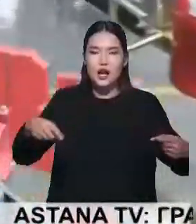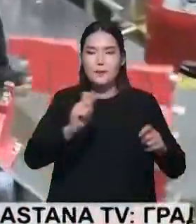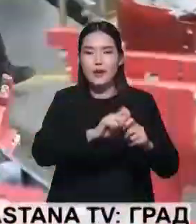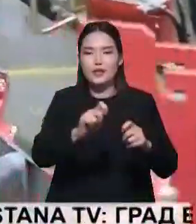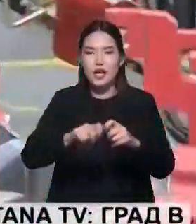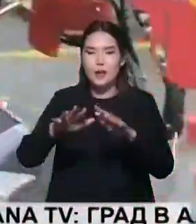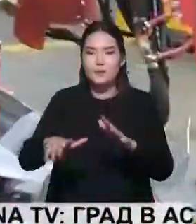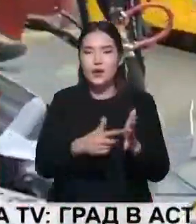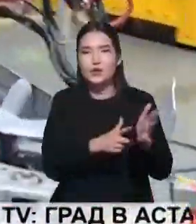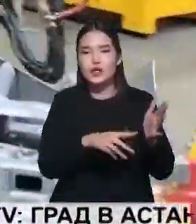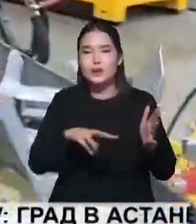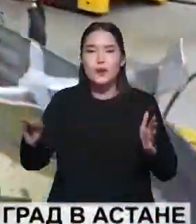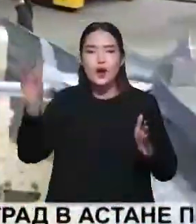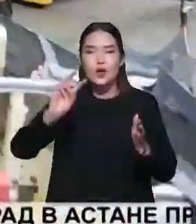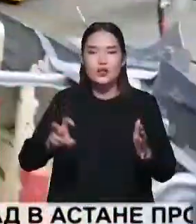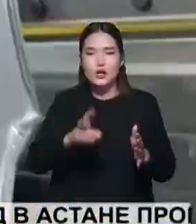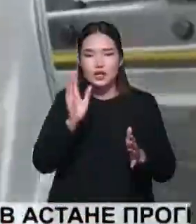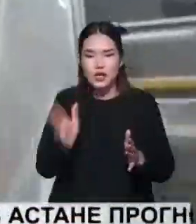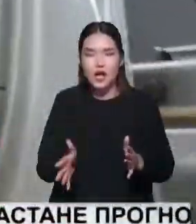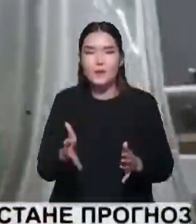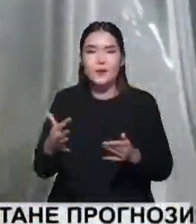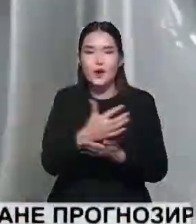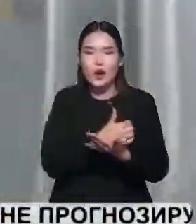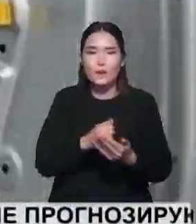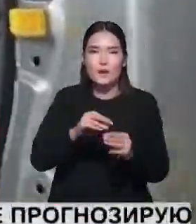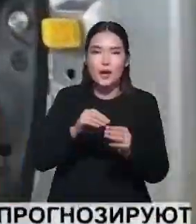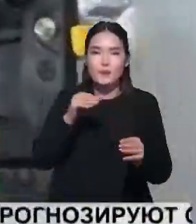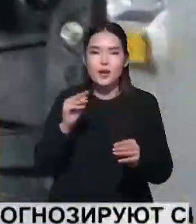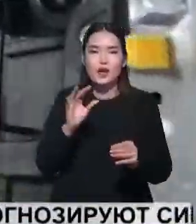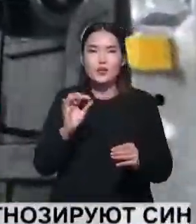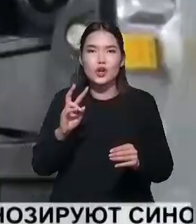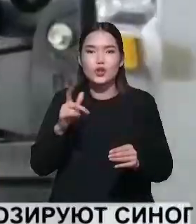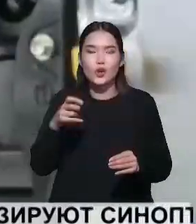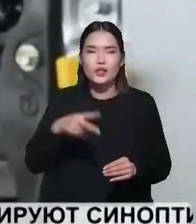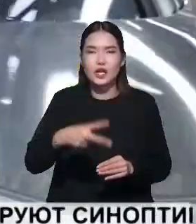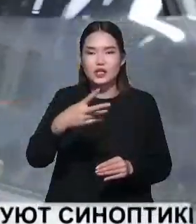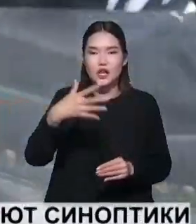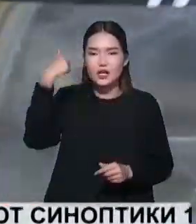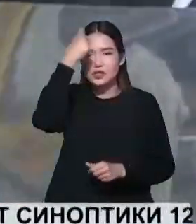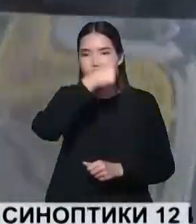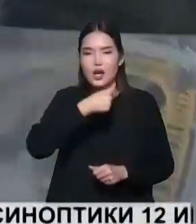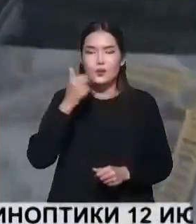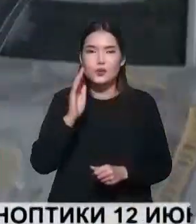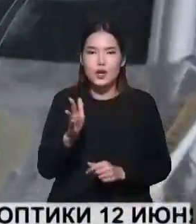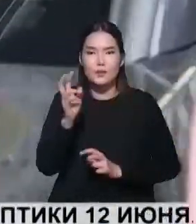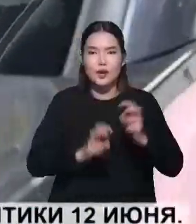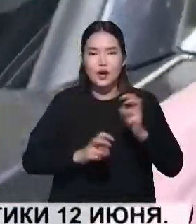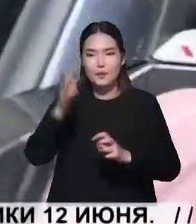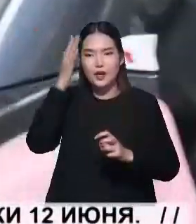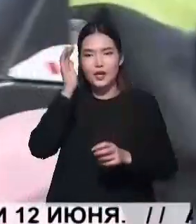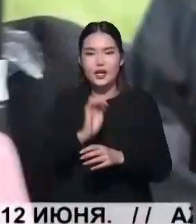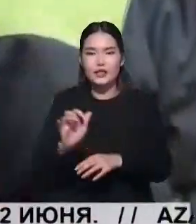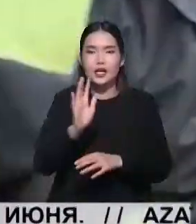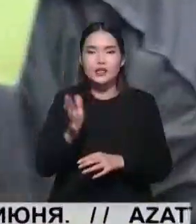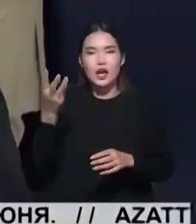200 миллионов долларов. У нас также успешно собираются машины Hyundai, а в 2025-м в стране запустят производство деталей для